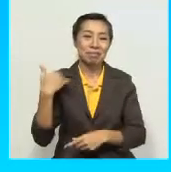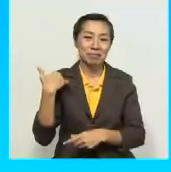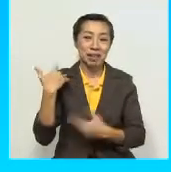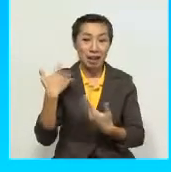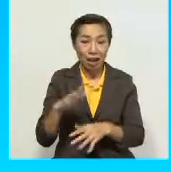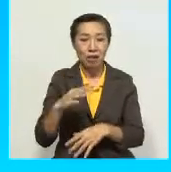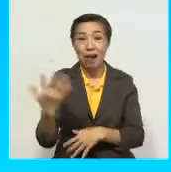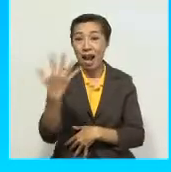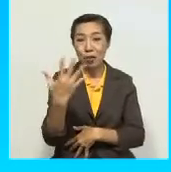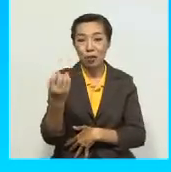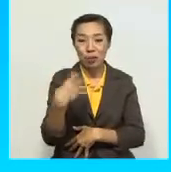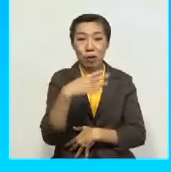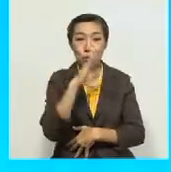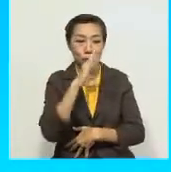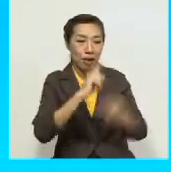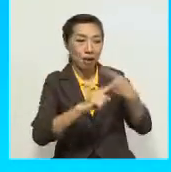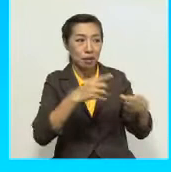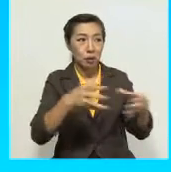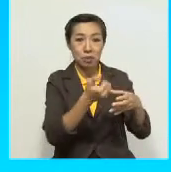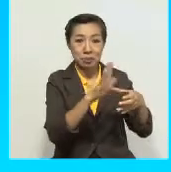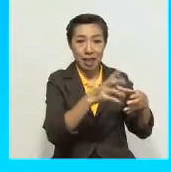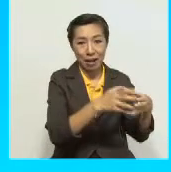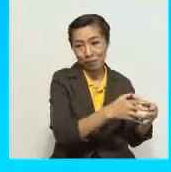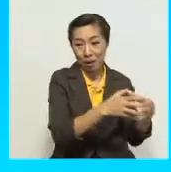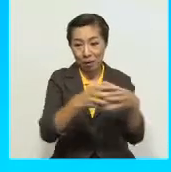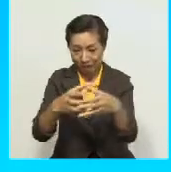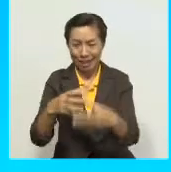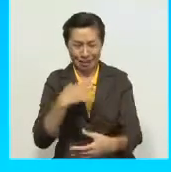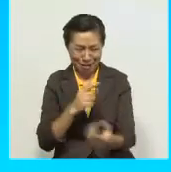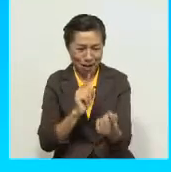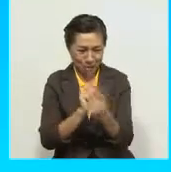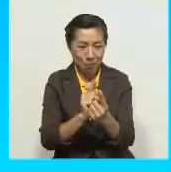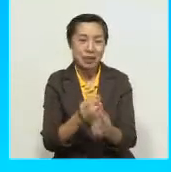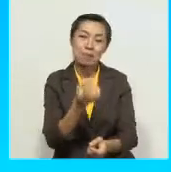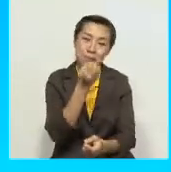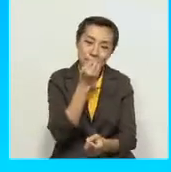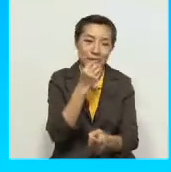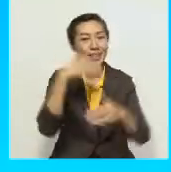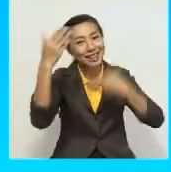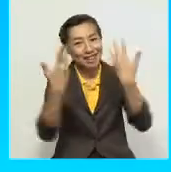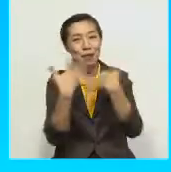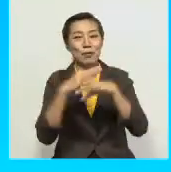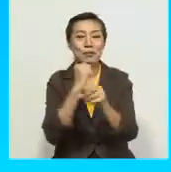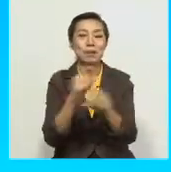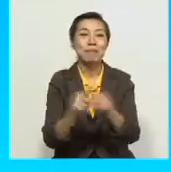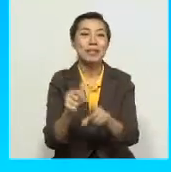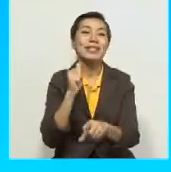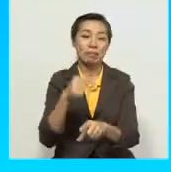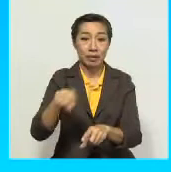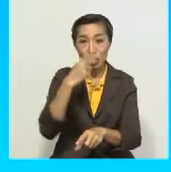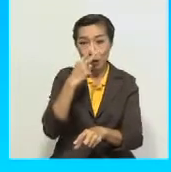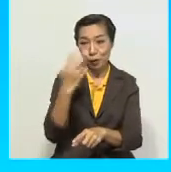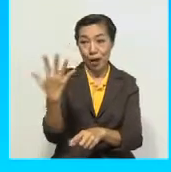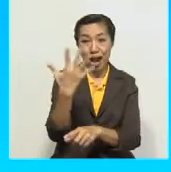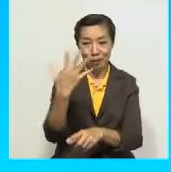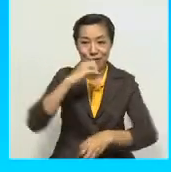แล้วเขาก็บอกว่าถ้าเพื่อนๆกลับมาเนี่ยก็จะมากินข้าวแล้วก็ทำกิจกรรมด้วยกันเหมือนเดิมค่ะลองไปฟังเสียงของน้องๆบางช่วงบางต